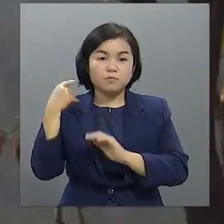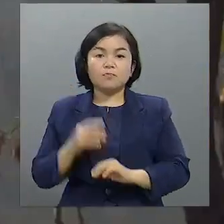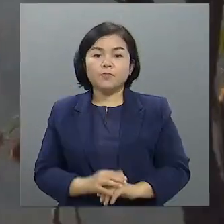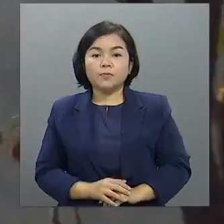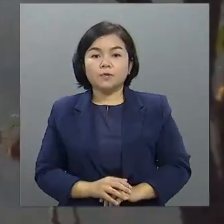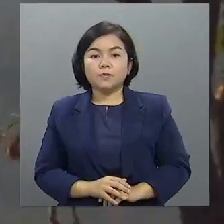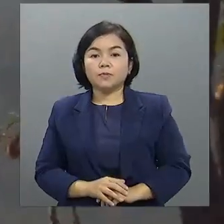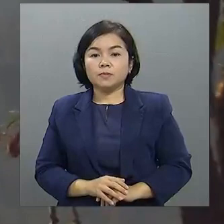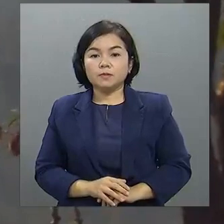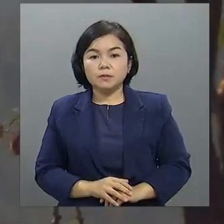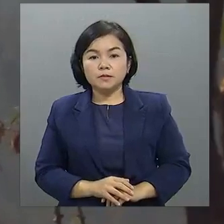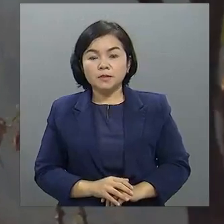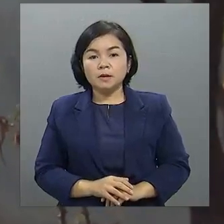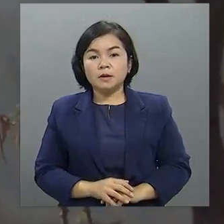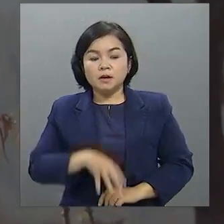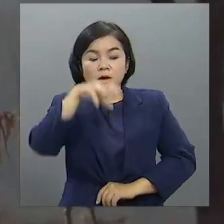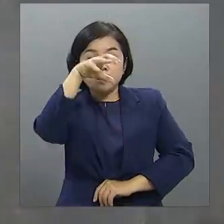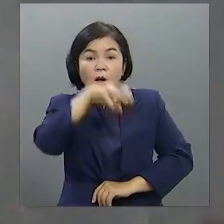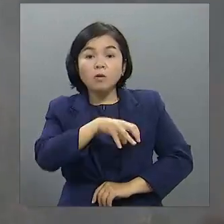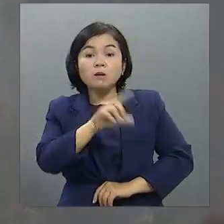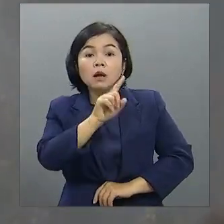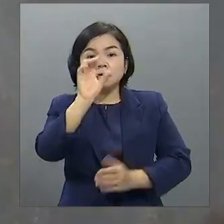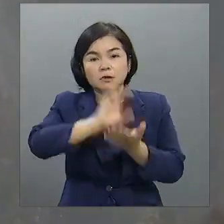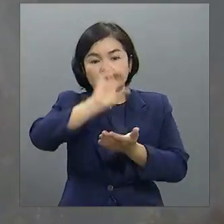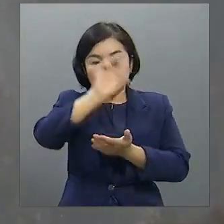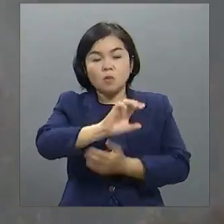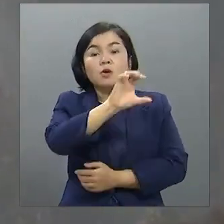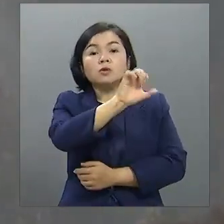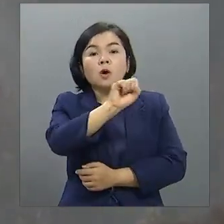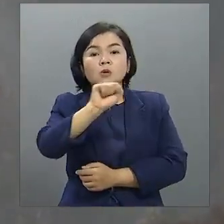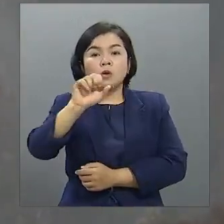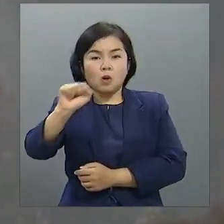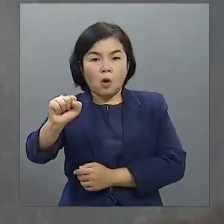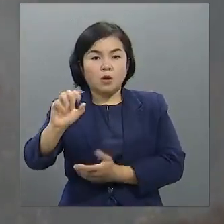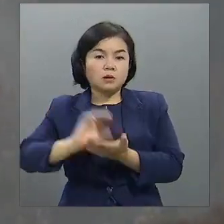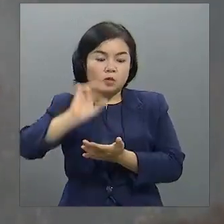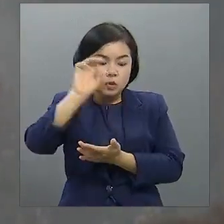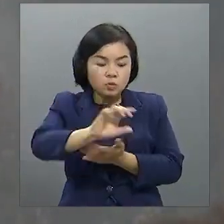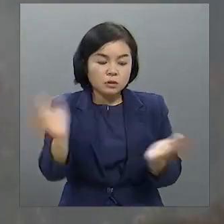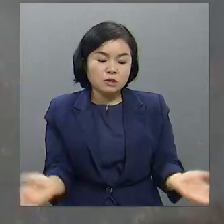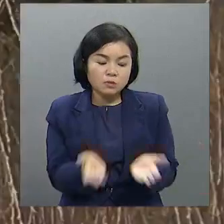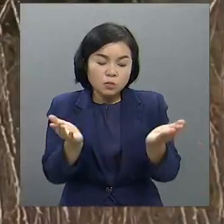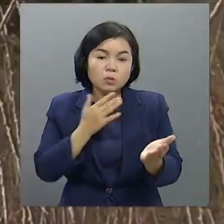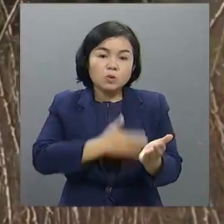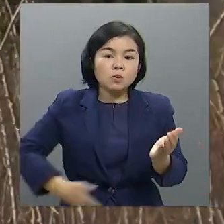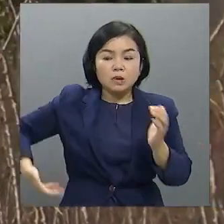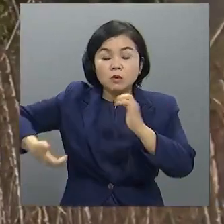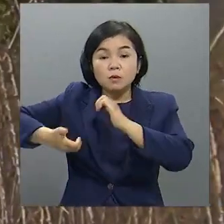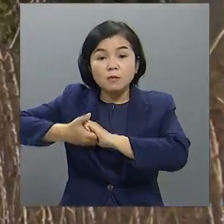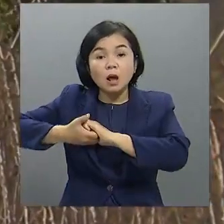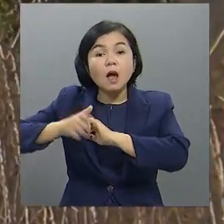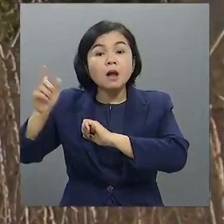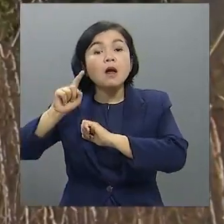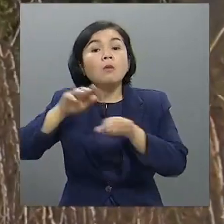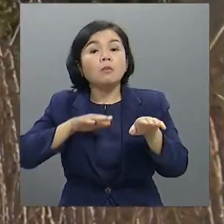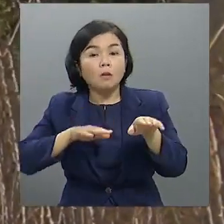โดยทางสำนักงานกองทุนสนับสนุนการสร้างเสริมสุขภาพหรือว่าสสส.นะคะเขาก็ร่วมกันกับเครือข่ายในการเตรียมความพร้อมรับมือ